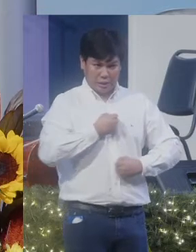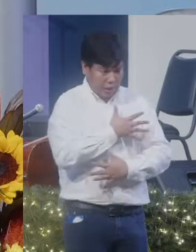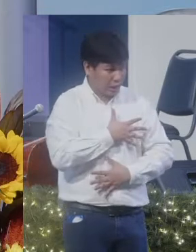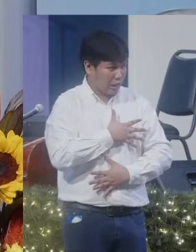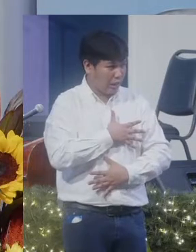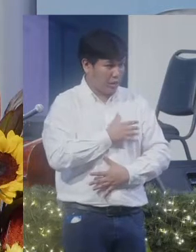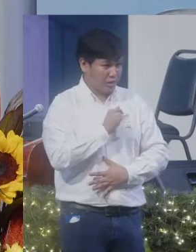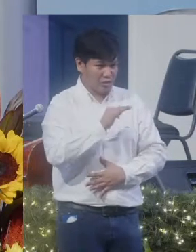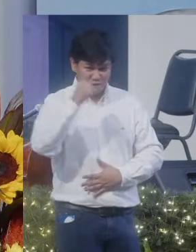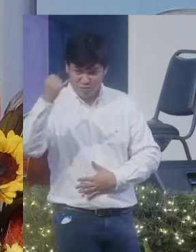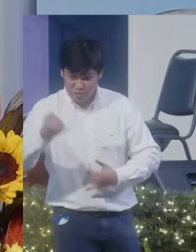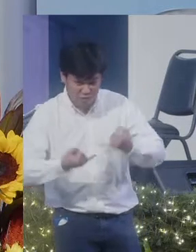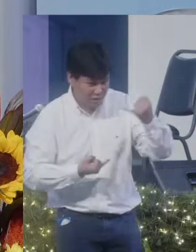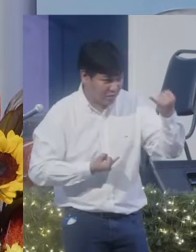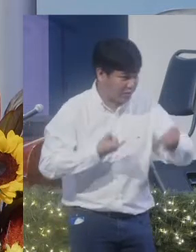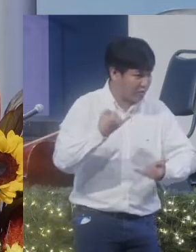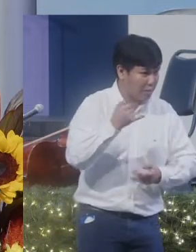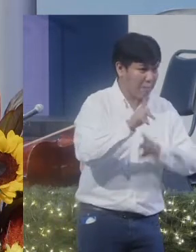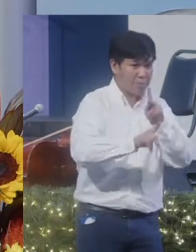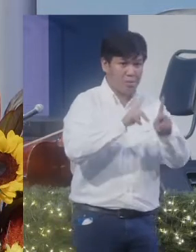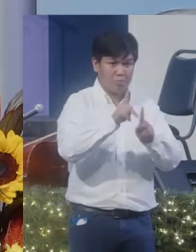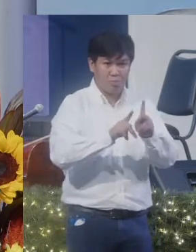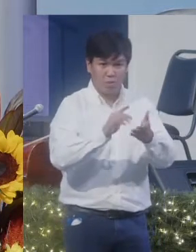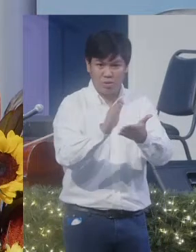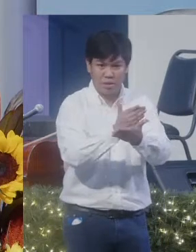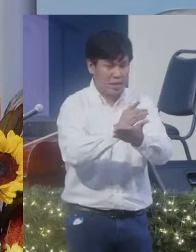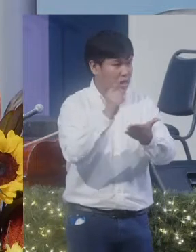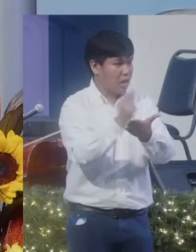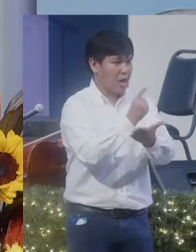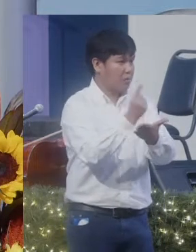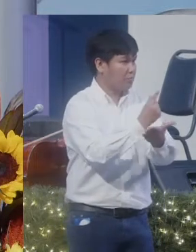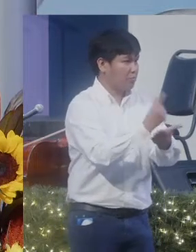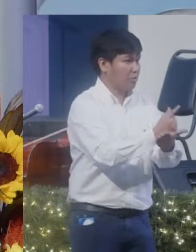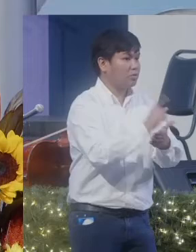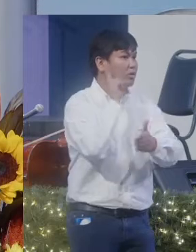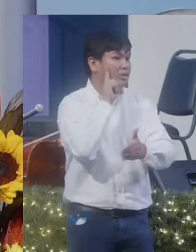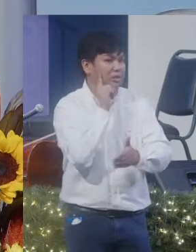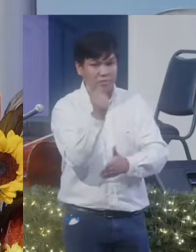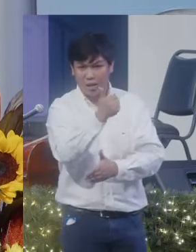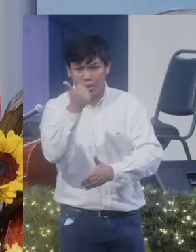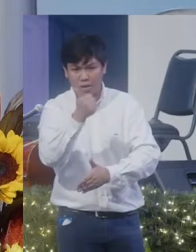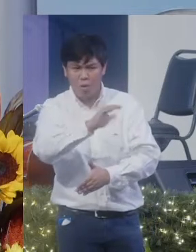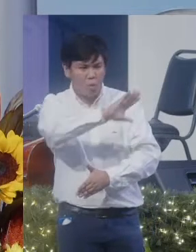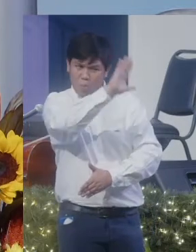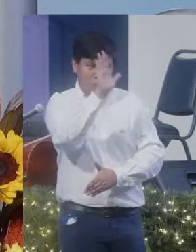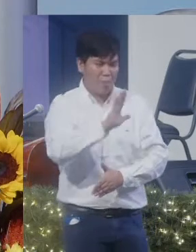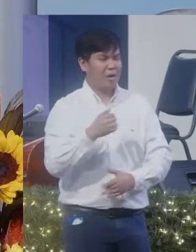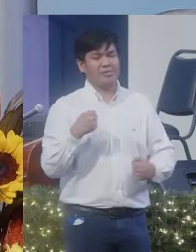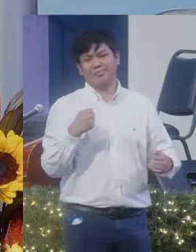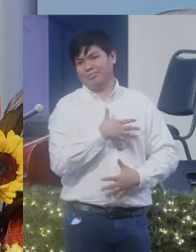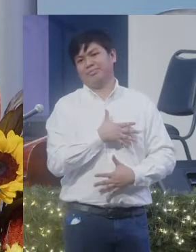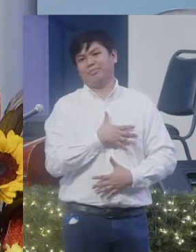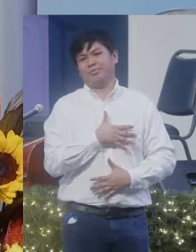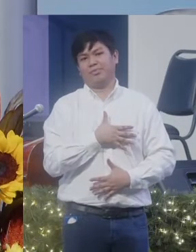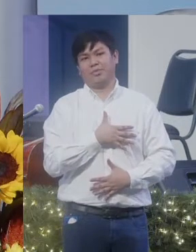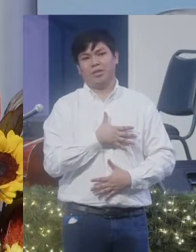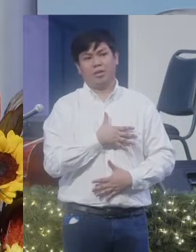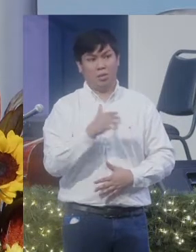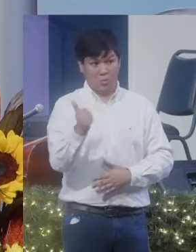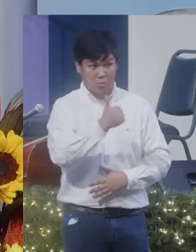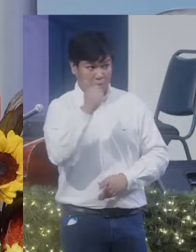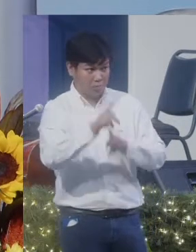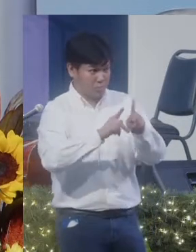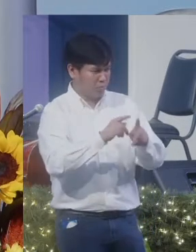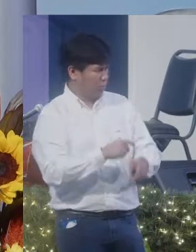mag-imbita, na mag-share ng gospel sa inyong mga kaibigan o sa inyong mga kasambahay o sa inyong